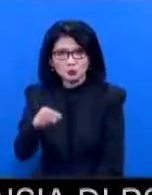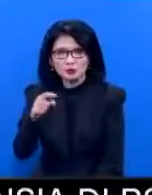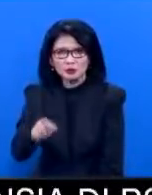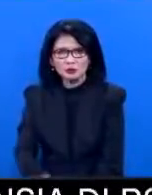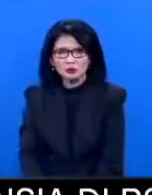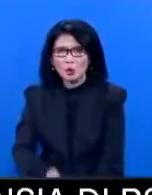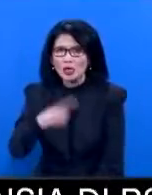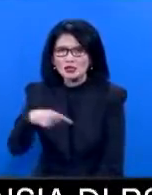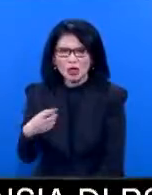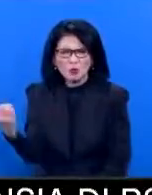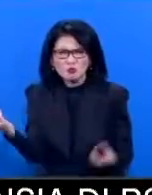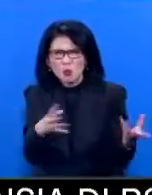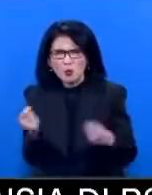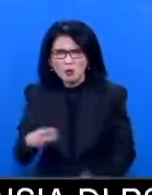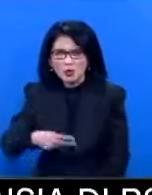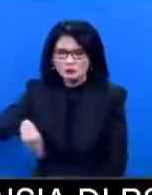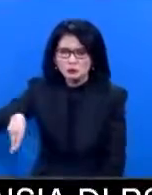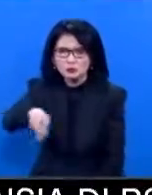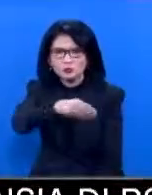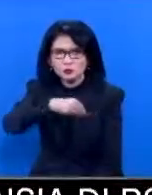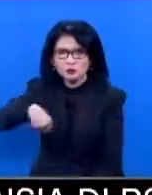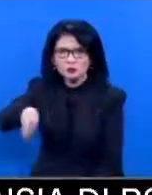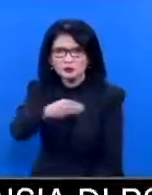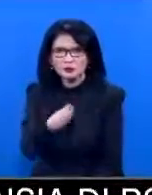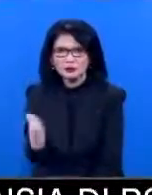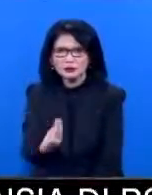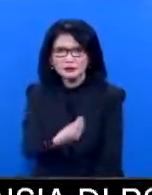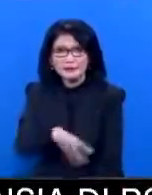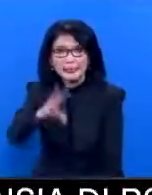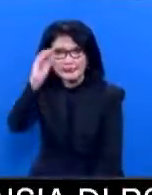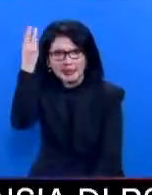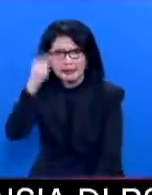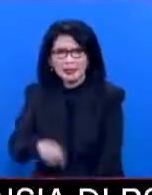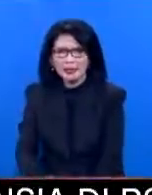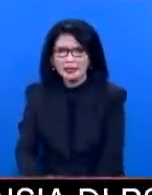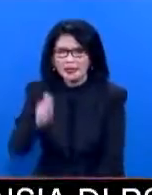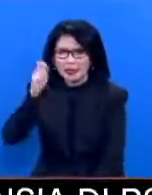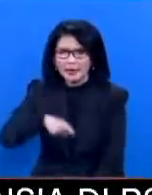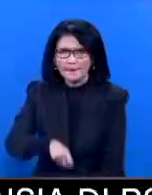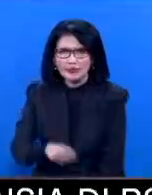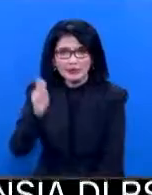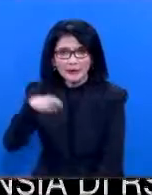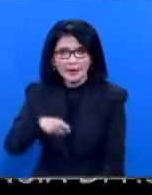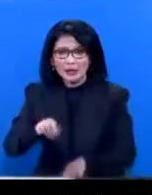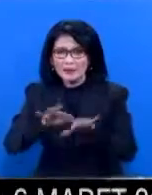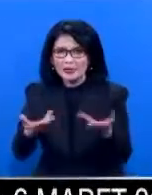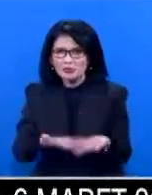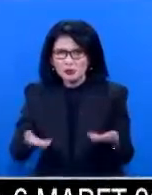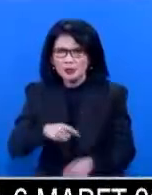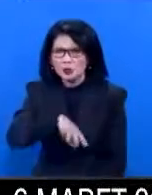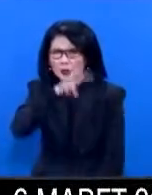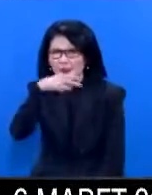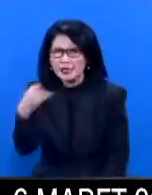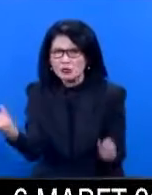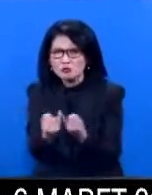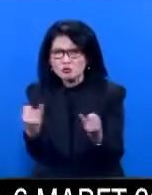ini selalu berbuat onar dengan mengelilingi ruas jalan Jakarta dan memanfaatkan media sosial untuk mencari musuh sesama geng motor. Mereka juga